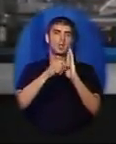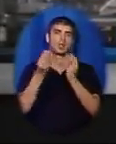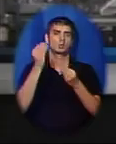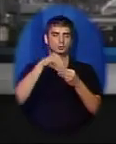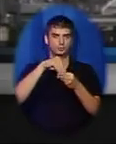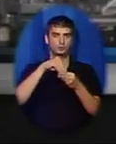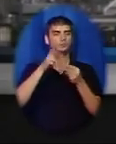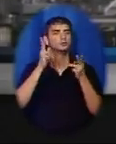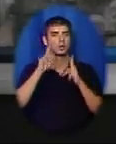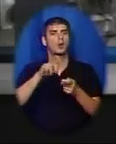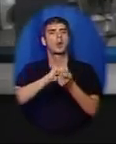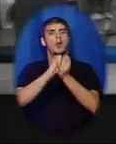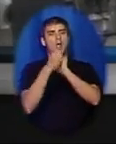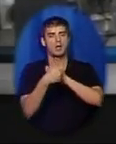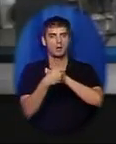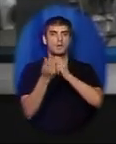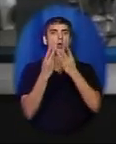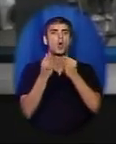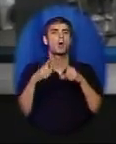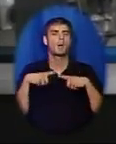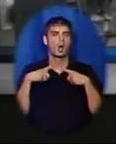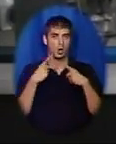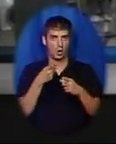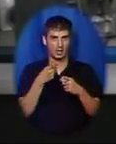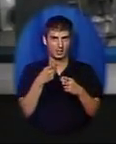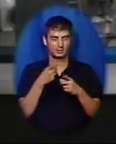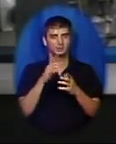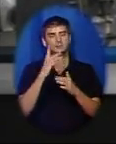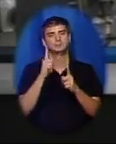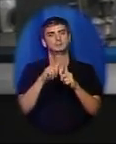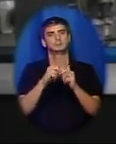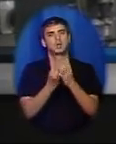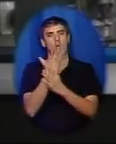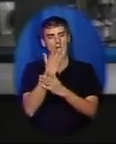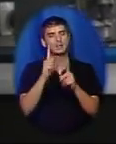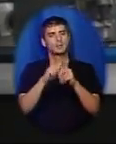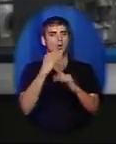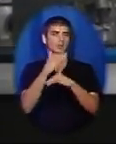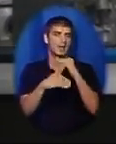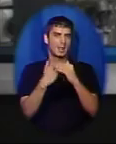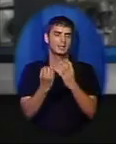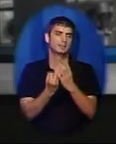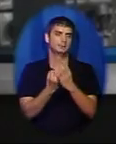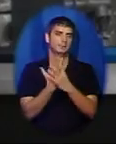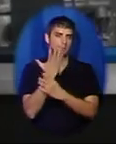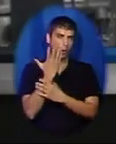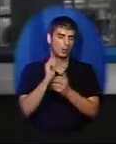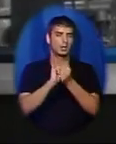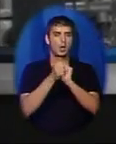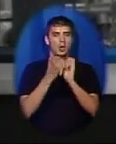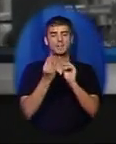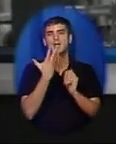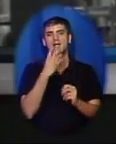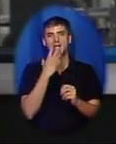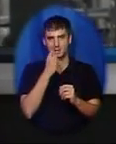נוספות, שמסוגלות להפוך חומר אורגני בהליך ביולוגי או בהליך של באמצעות